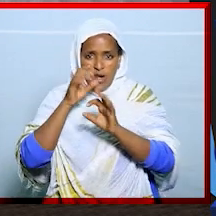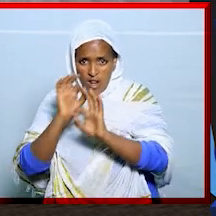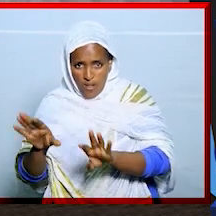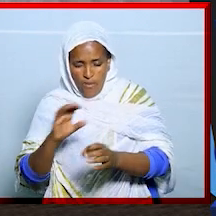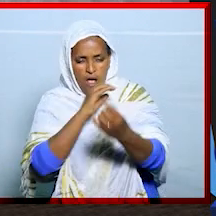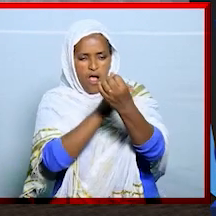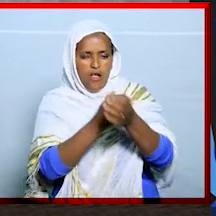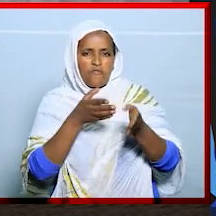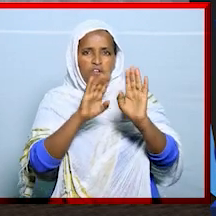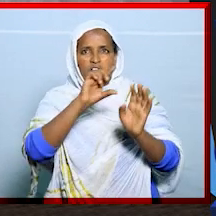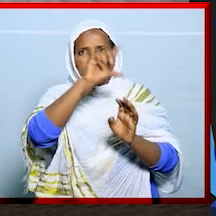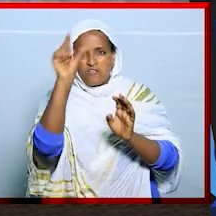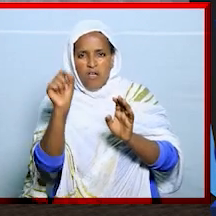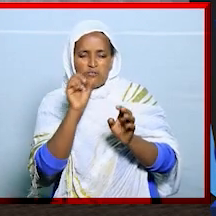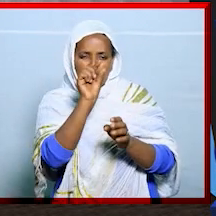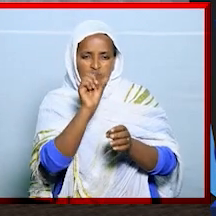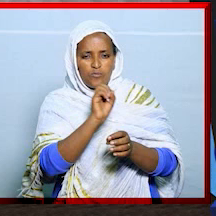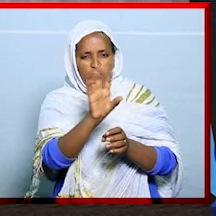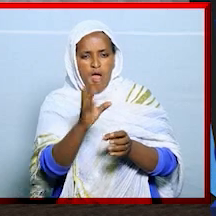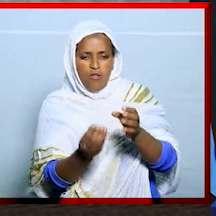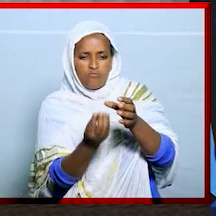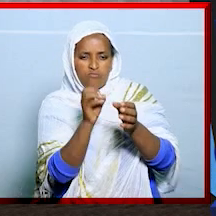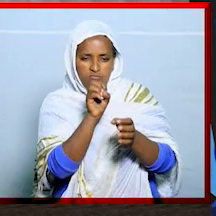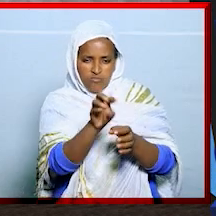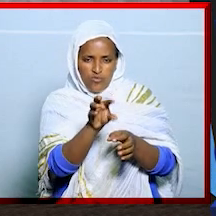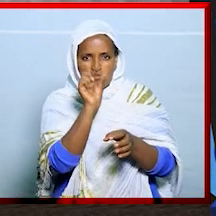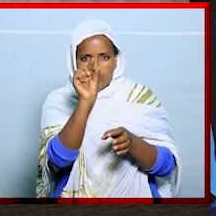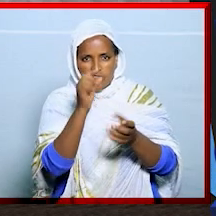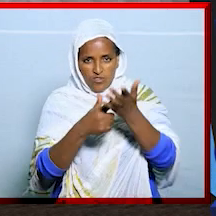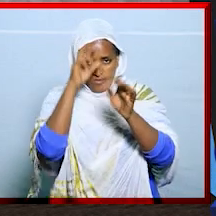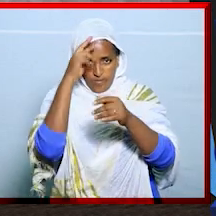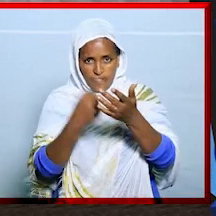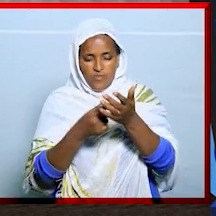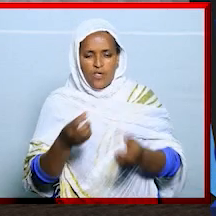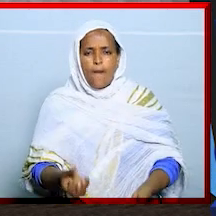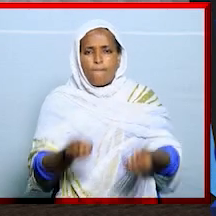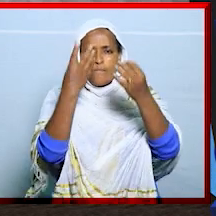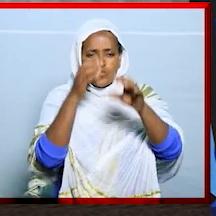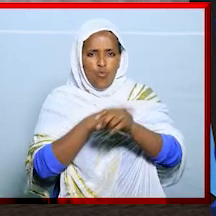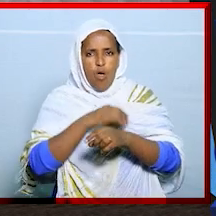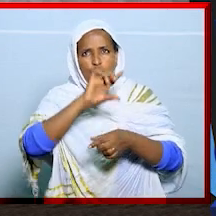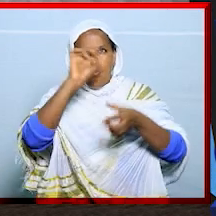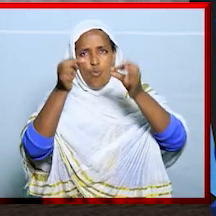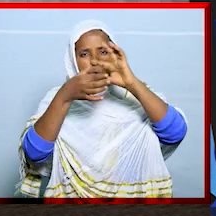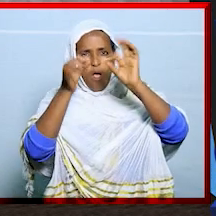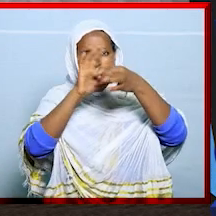ባትኖር ያቅምን እንደ ጨረቃ ያቅምን ያክል ብርሃን መፈንጠቅ። ስለዚህ ጨረቃ በሩቅ ካሉት የብዙ